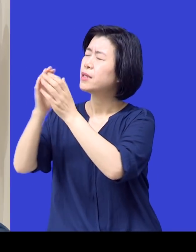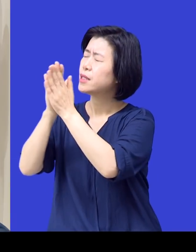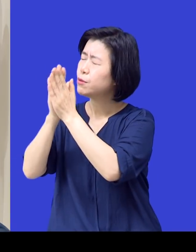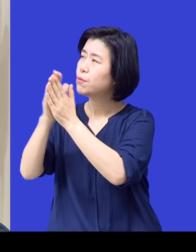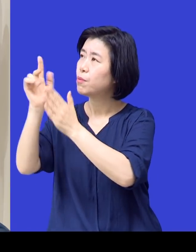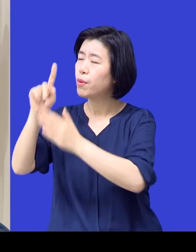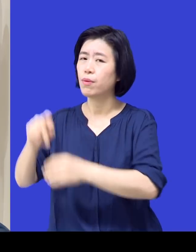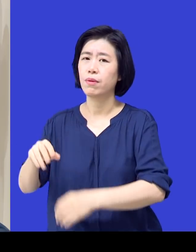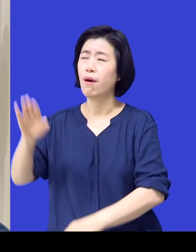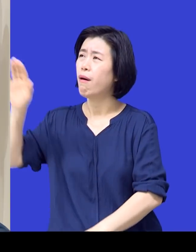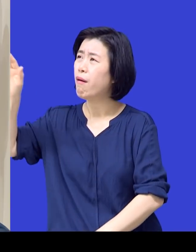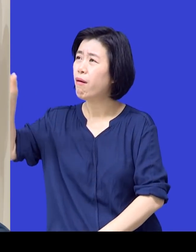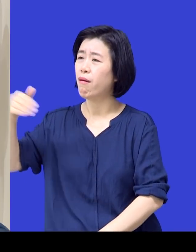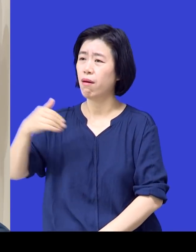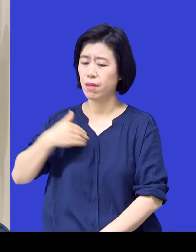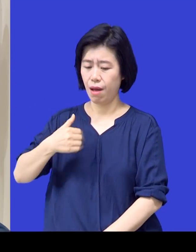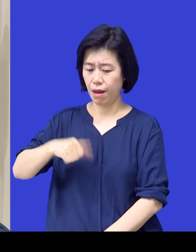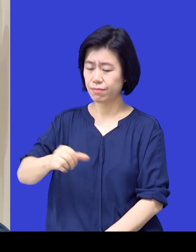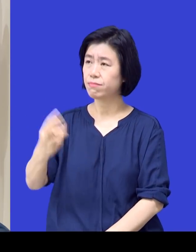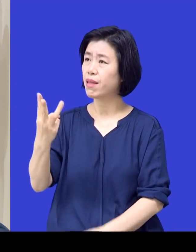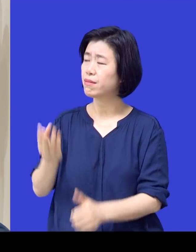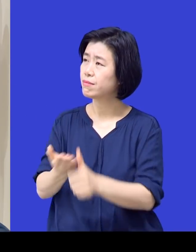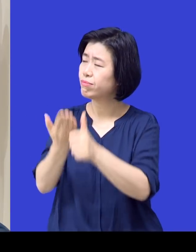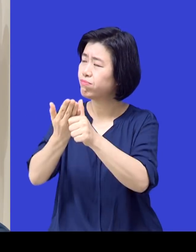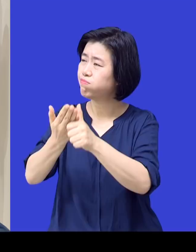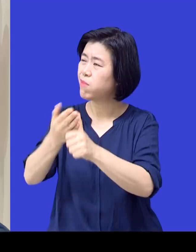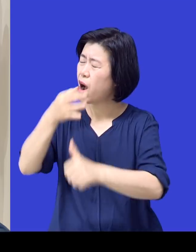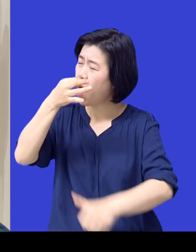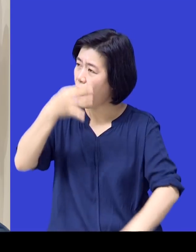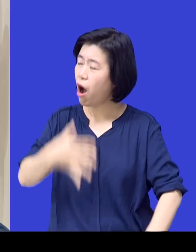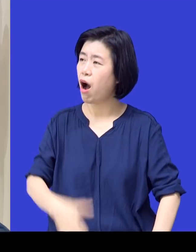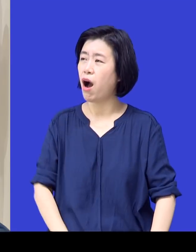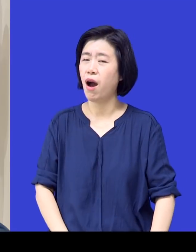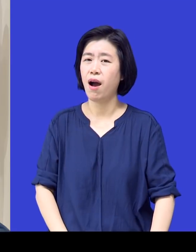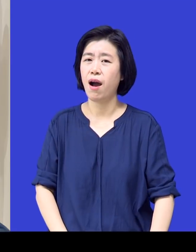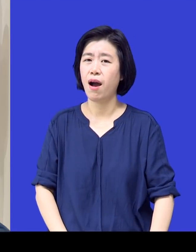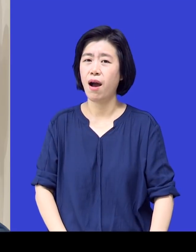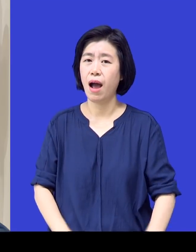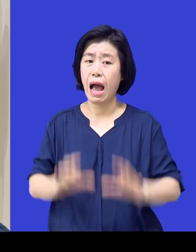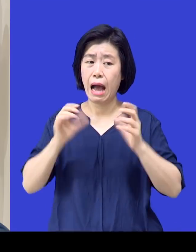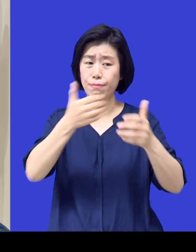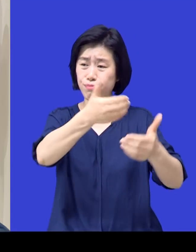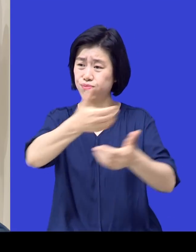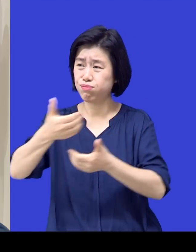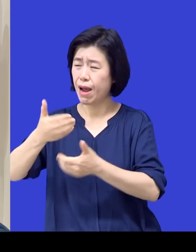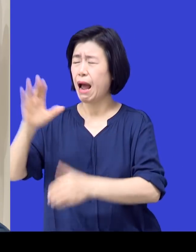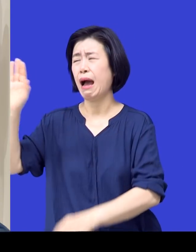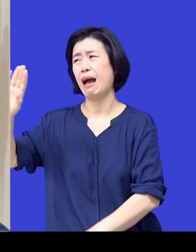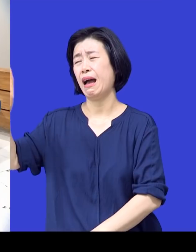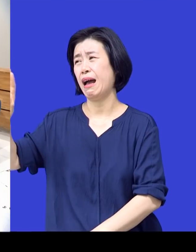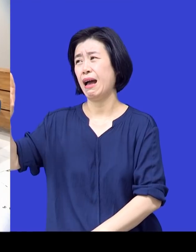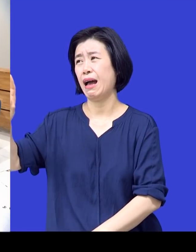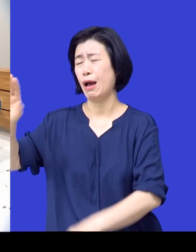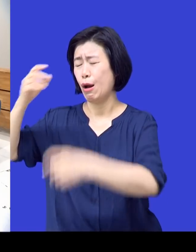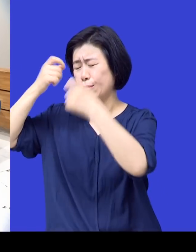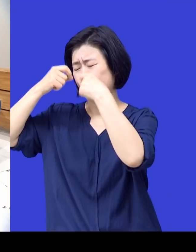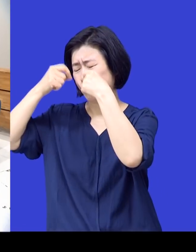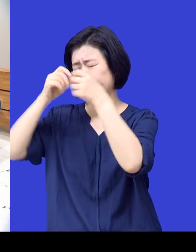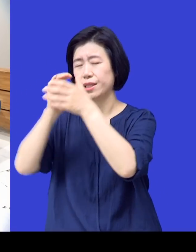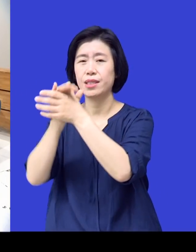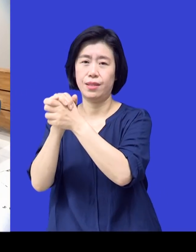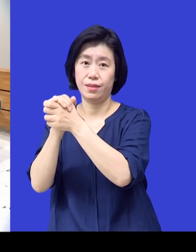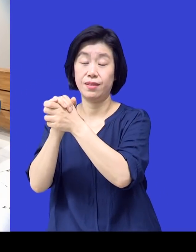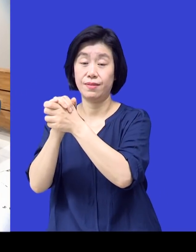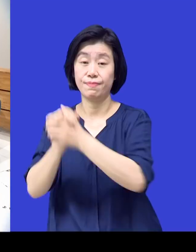아이를 키우는 것도 너무 버겁다는 거 아시지 않습니까? 네네. 하면서 하나님 앞에 눈물을 흘렸다는 거예요.